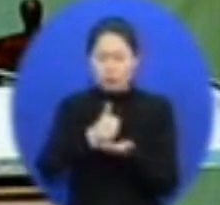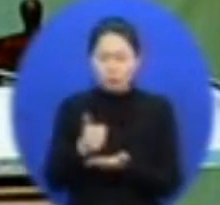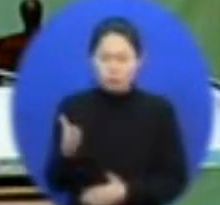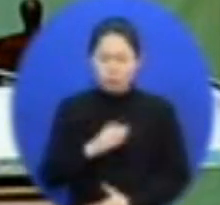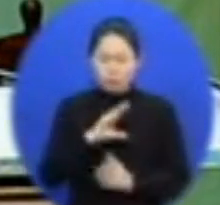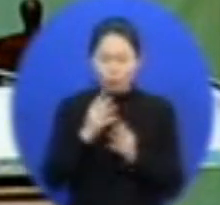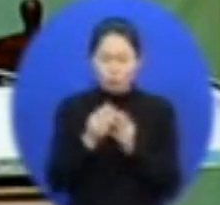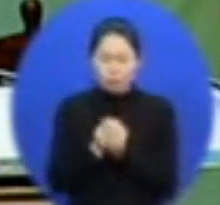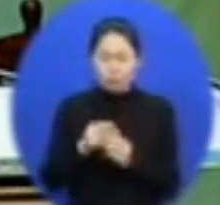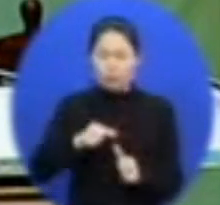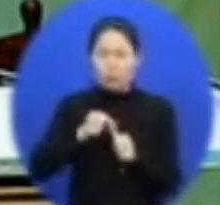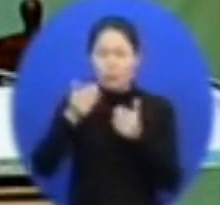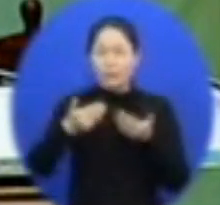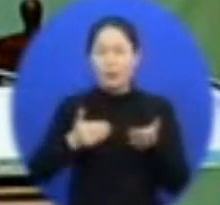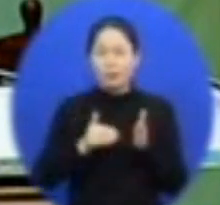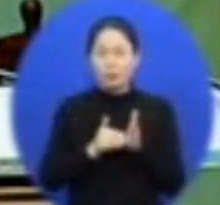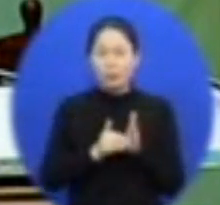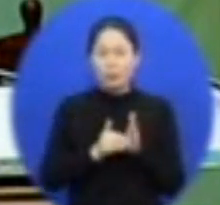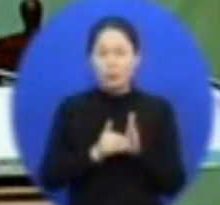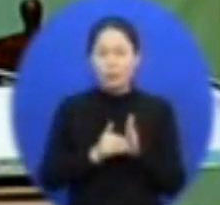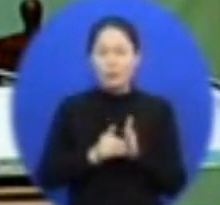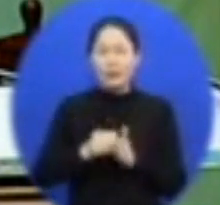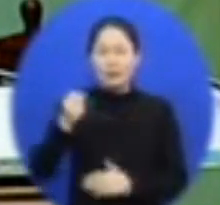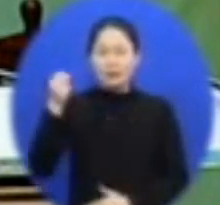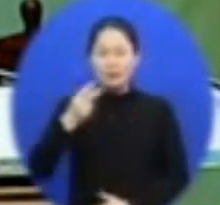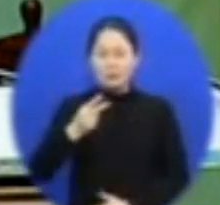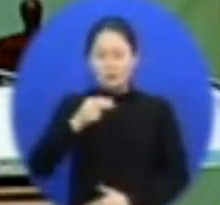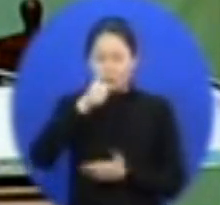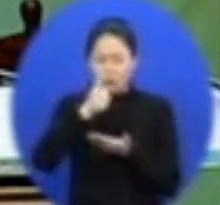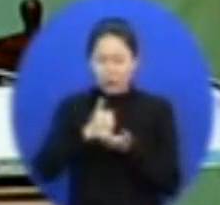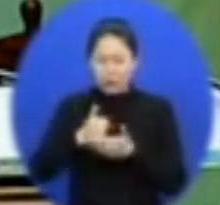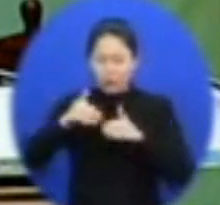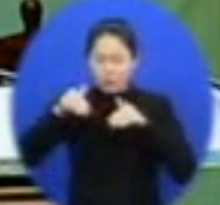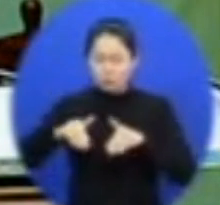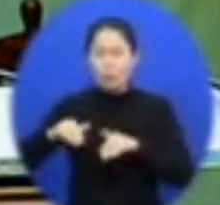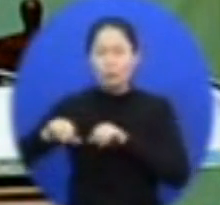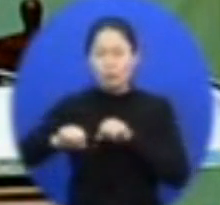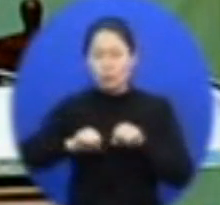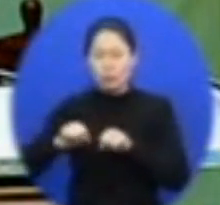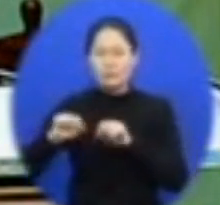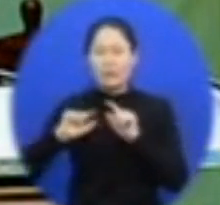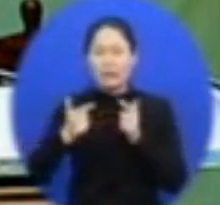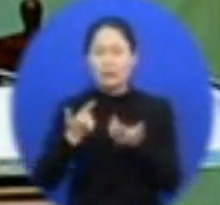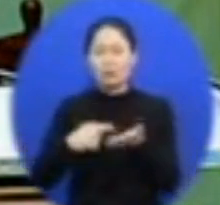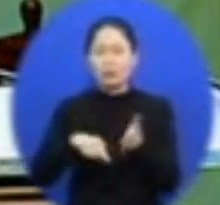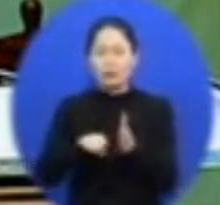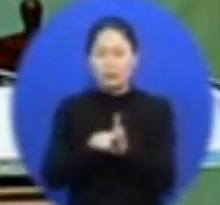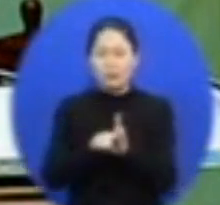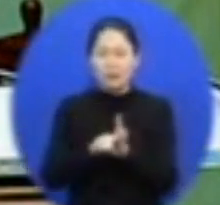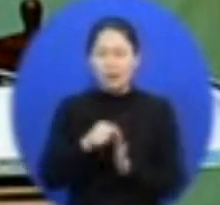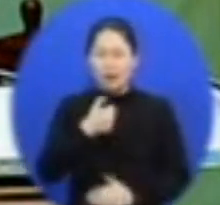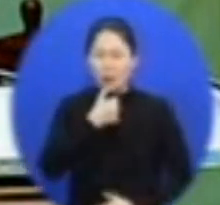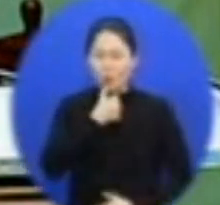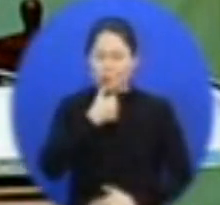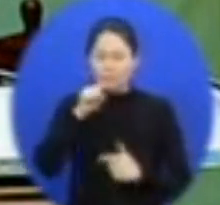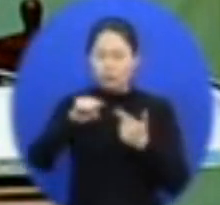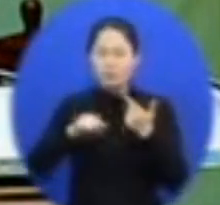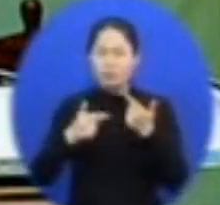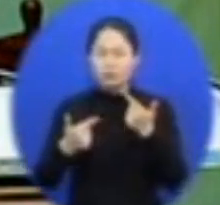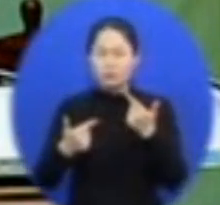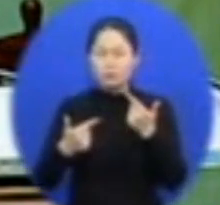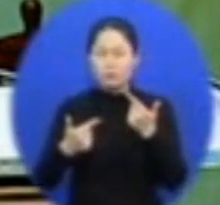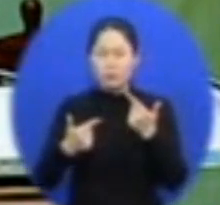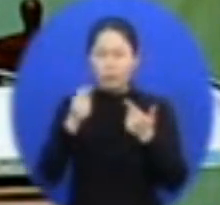구원받고 다시는 죄의 종노릇 하지 않게 하려고 하시는 것입니다 로마서 6장 6절 말씀에